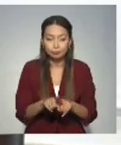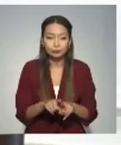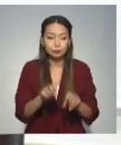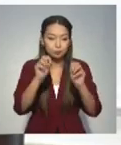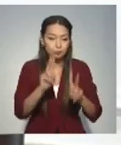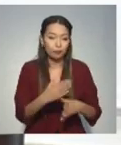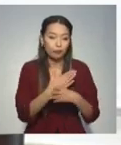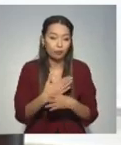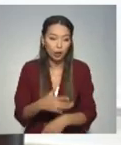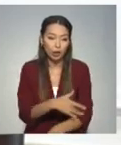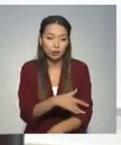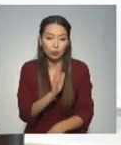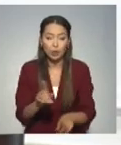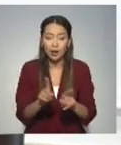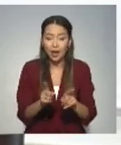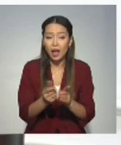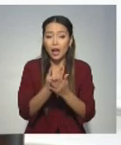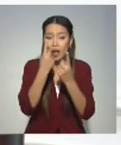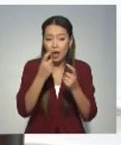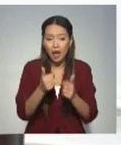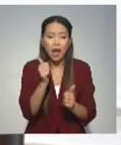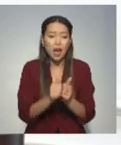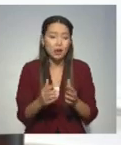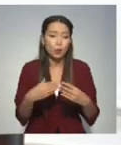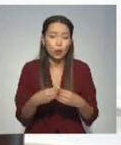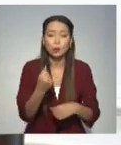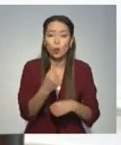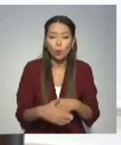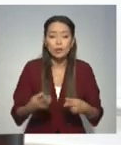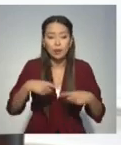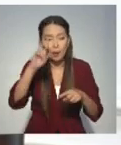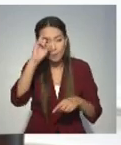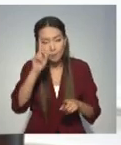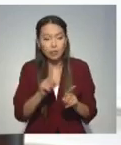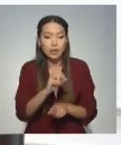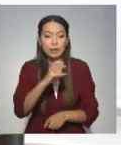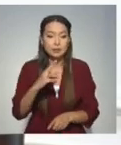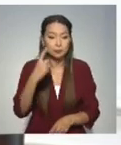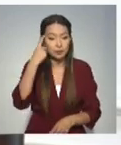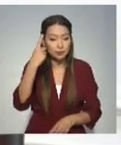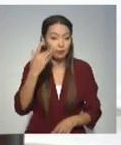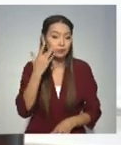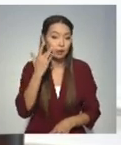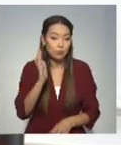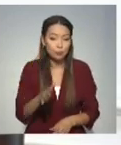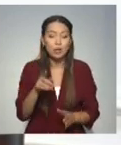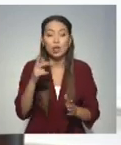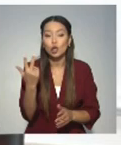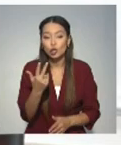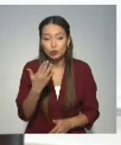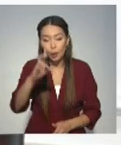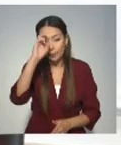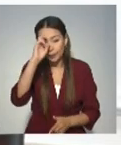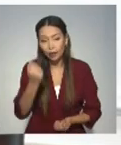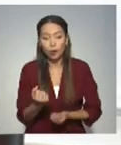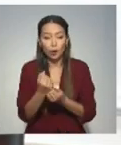етеді. Мұндай ақпарат әрбір отбасына орталық мемлекеттік орган тарапынан SMS хабарлама ретінде жіберілмек. Үшіншіден, мемлекеттік